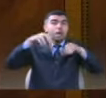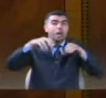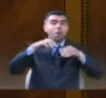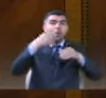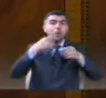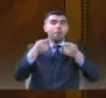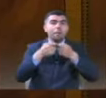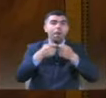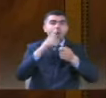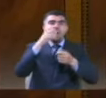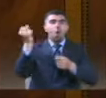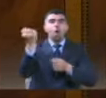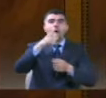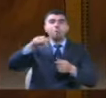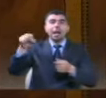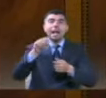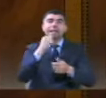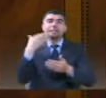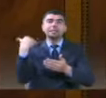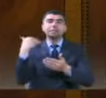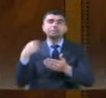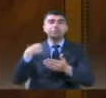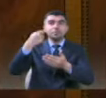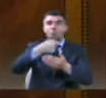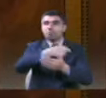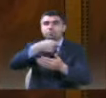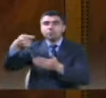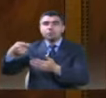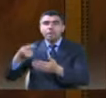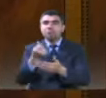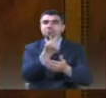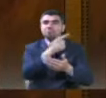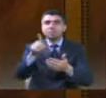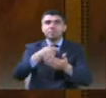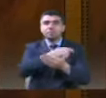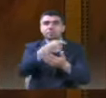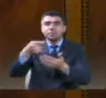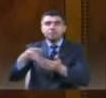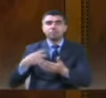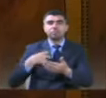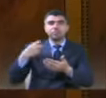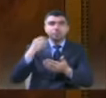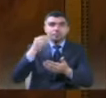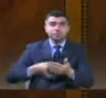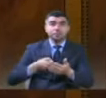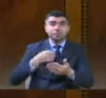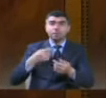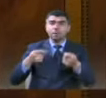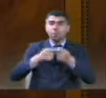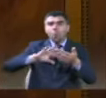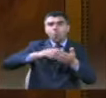عمر جاد الله عمر، أين هذا الجود؟ ألا من باب الإنصاف أن ينعكس هذا على